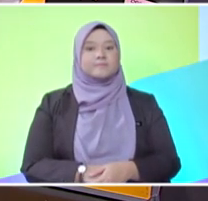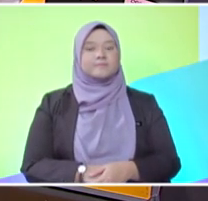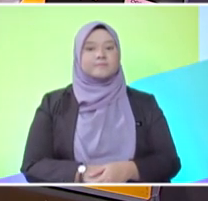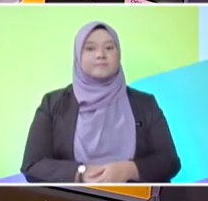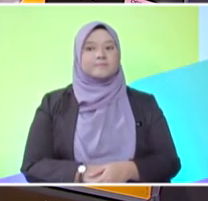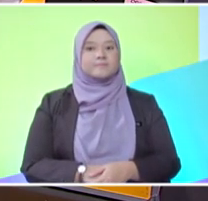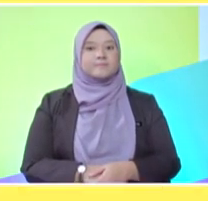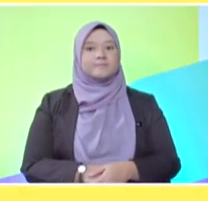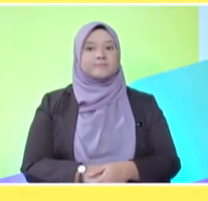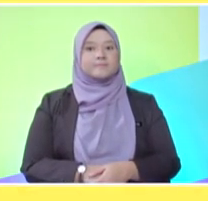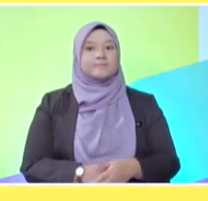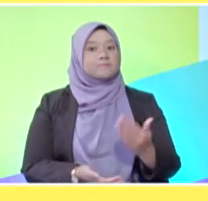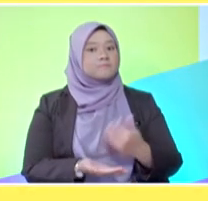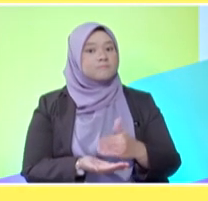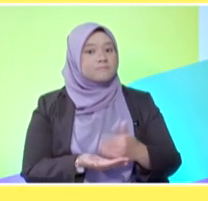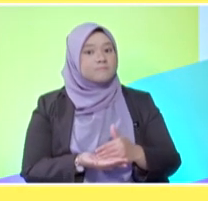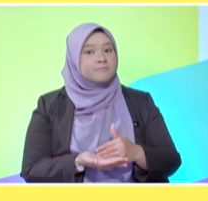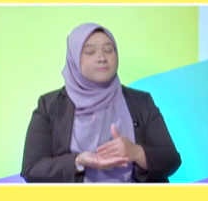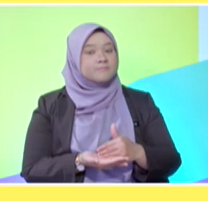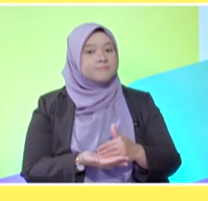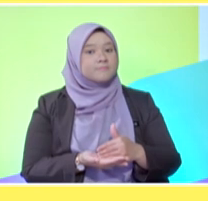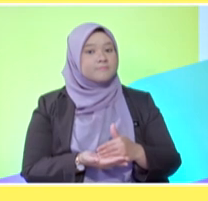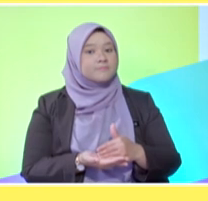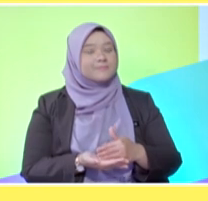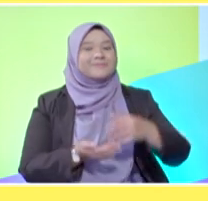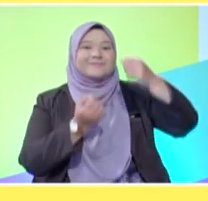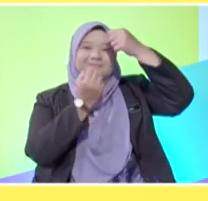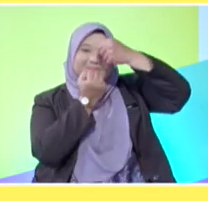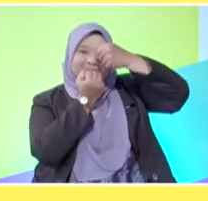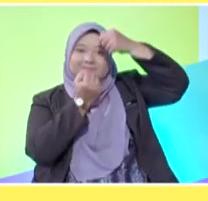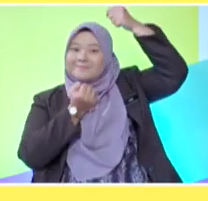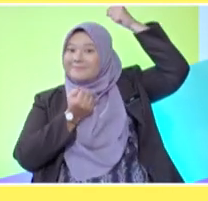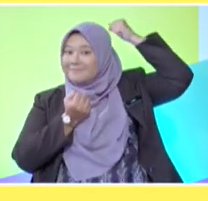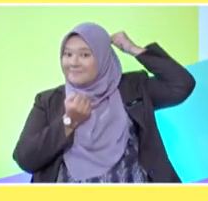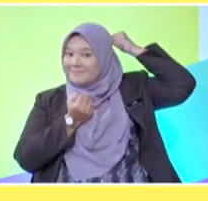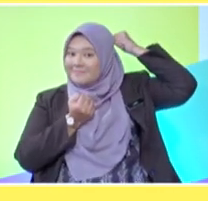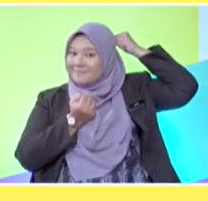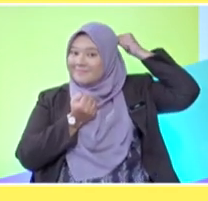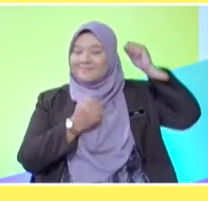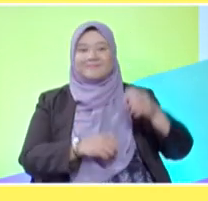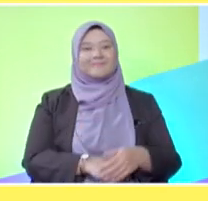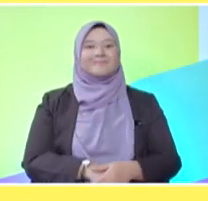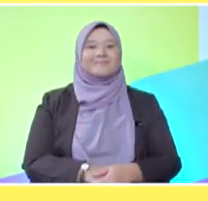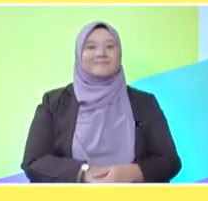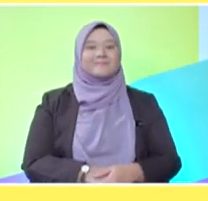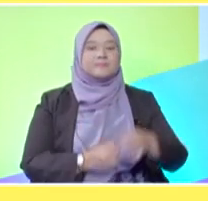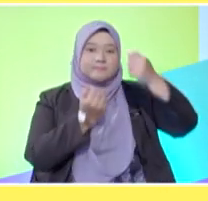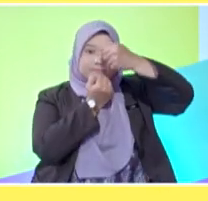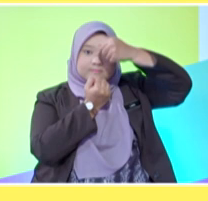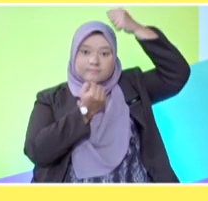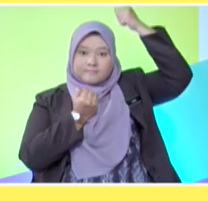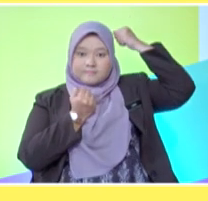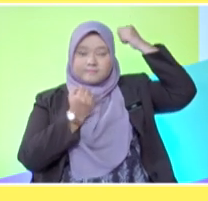ini apa ini Oh saya tahu hewan juga kalau pergi Zoo